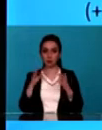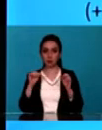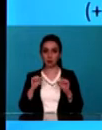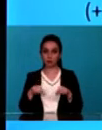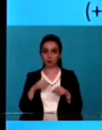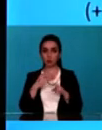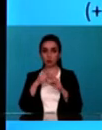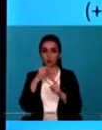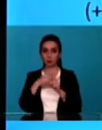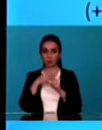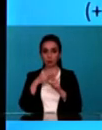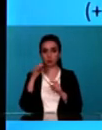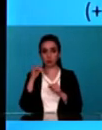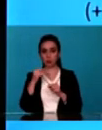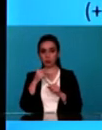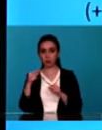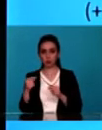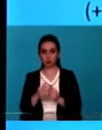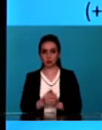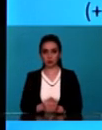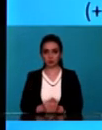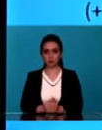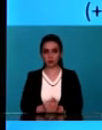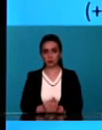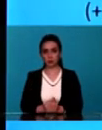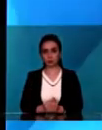значение плюс и минус.